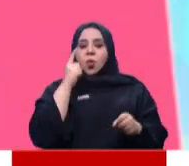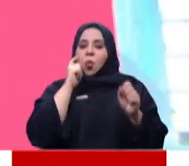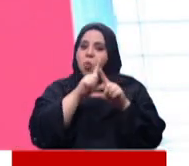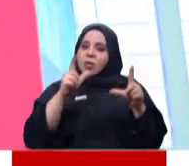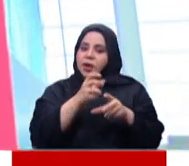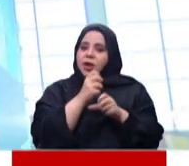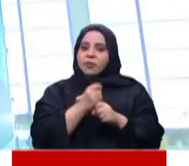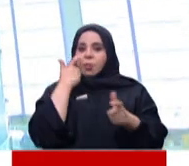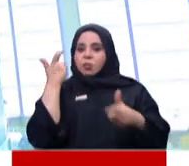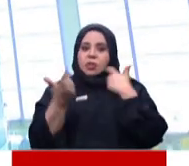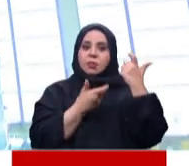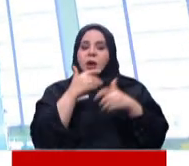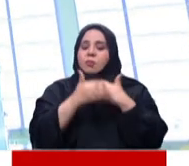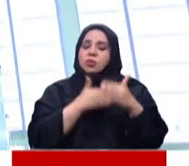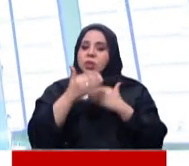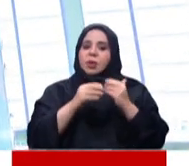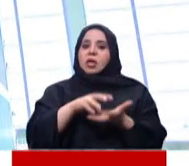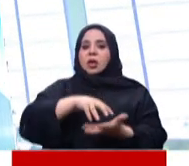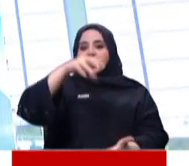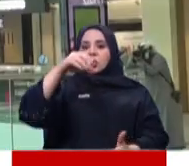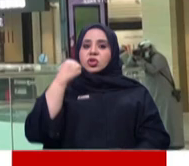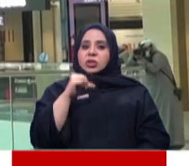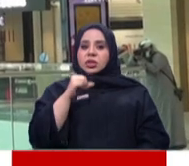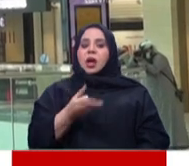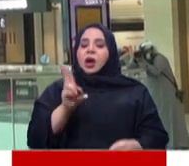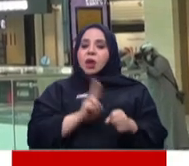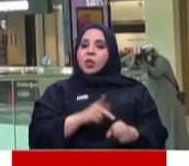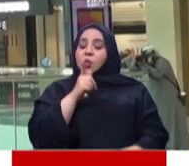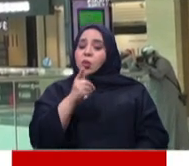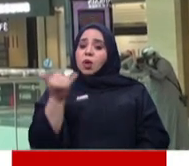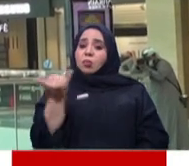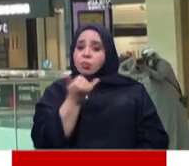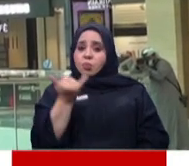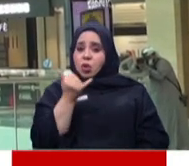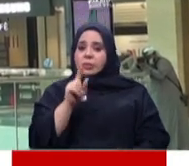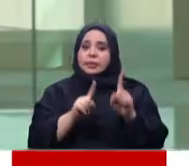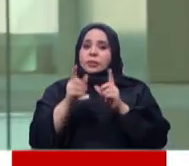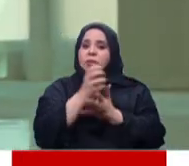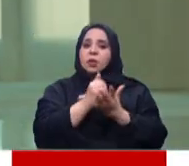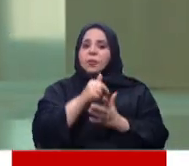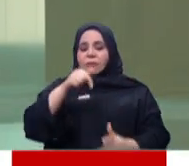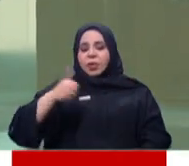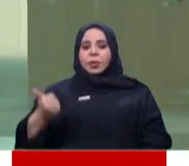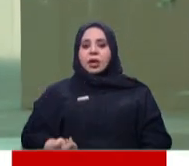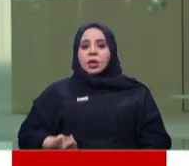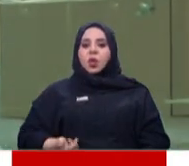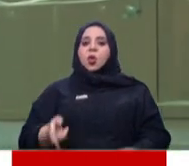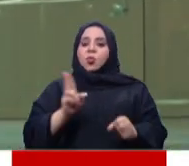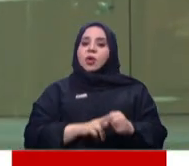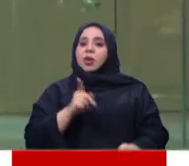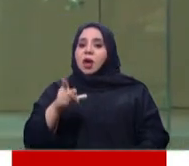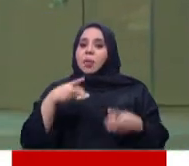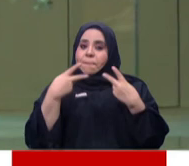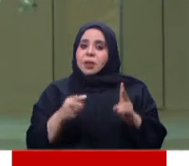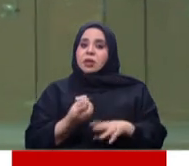حرص ومتابعة مستمرة لتطوير القطاع اللوجستي كأحد القطاعات الاقتصادية الحيوية بمملكة البحرين،